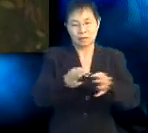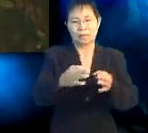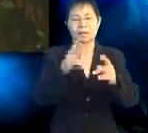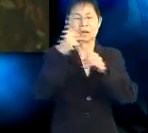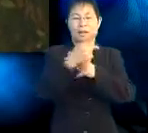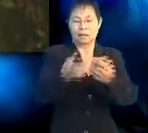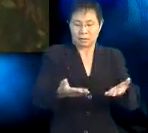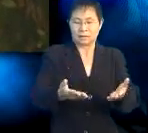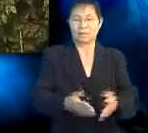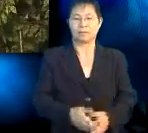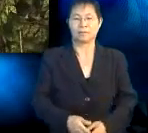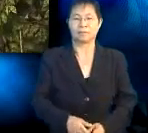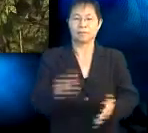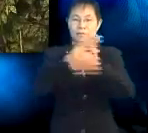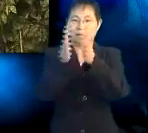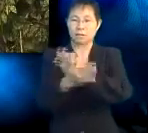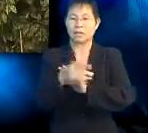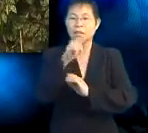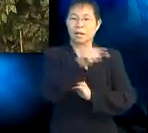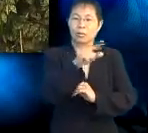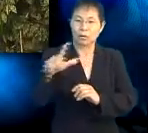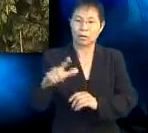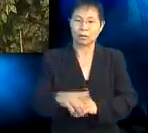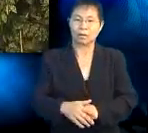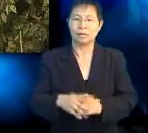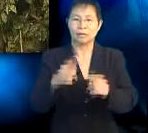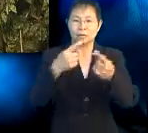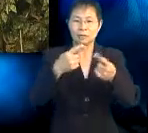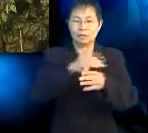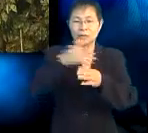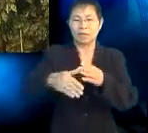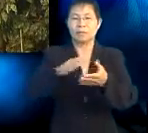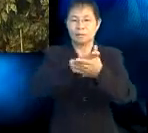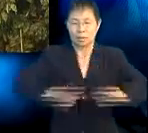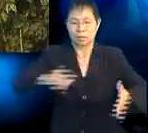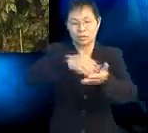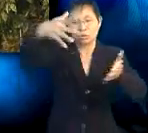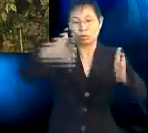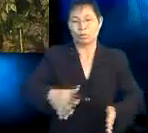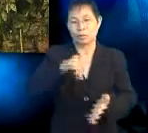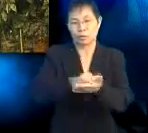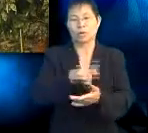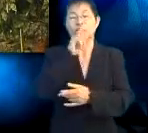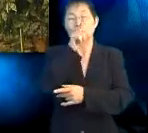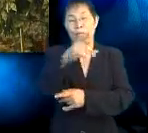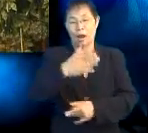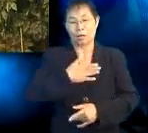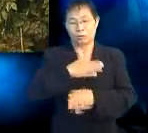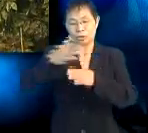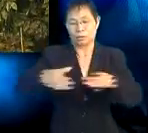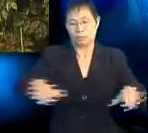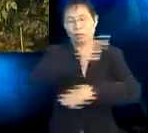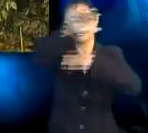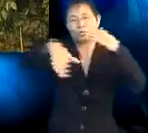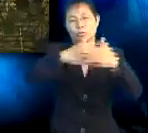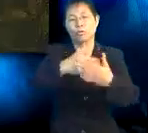Jadi, kau lah rupanya yang telah menyelamatkan jutawan itu? Ya, memang aku yang telah melakukan